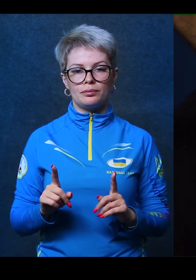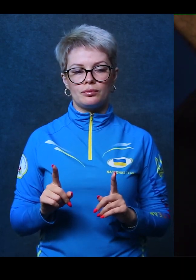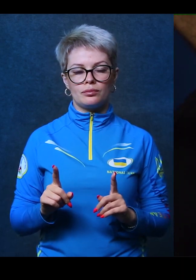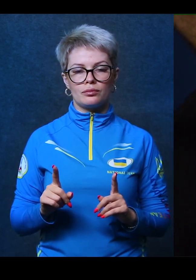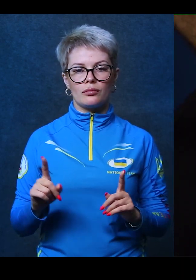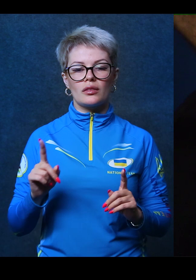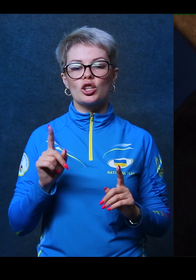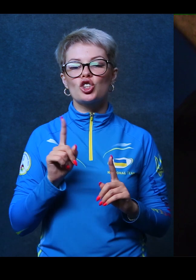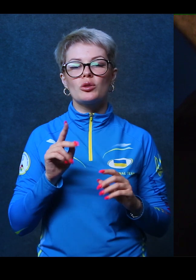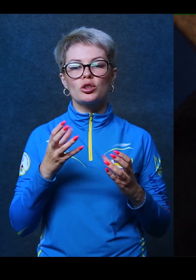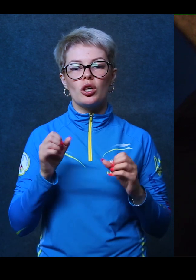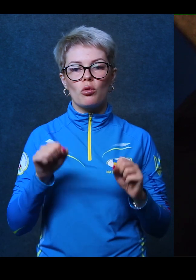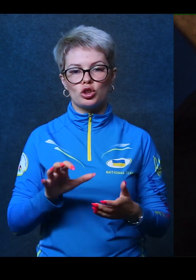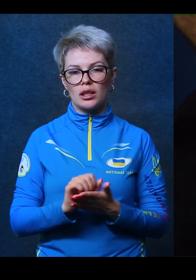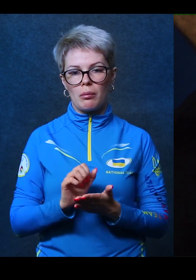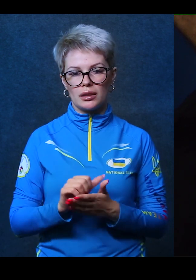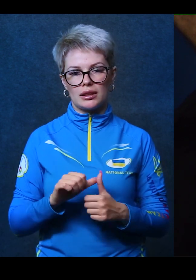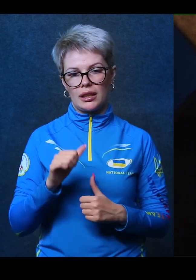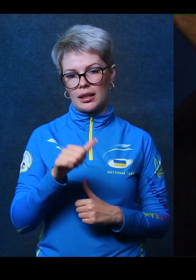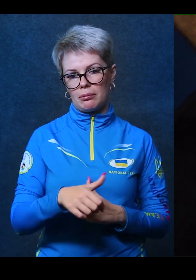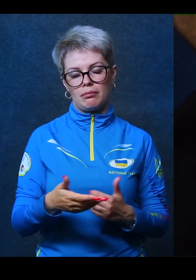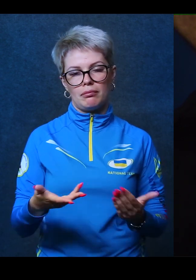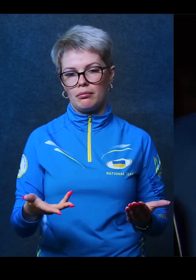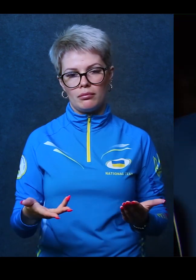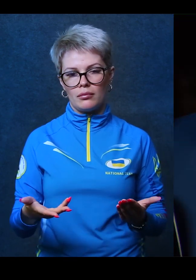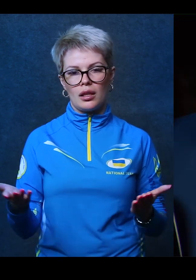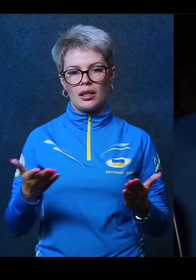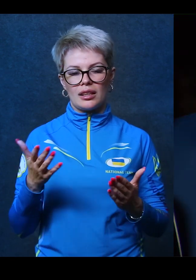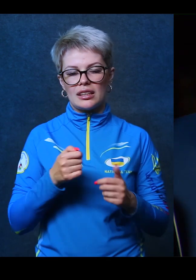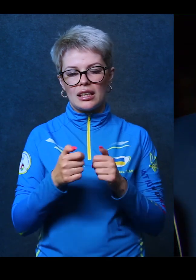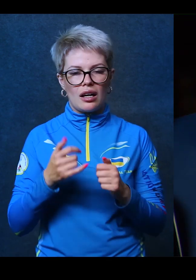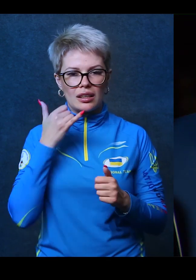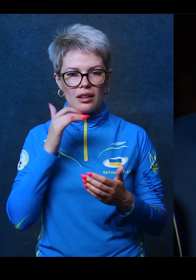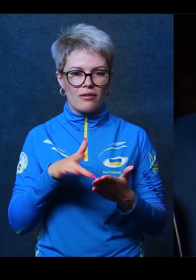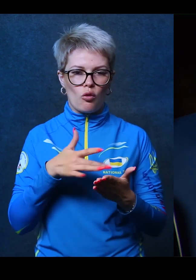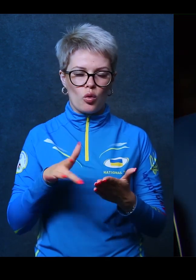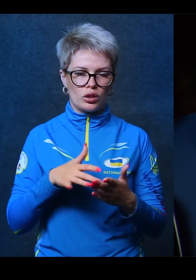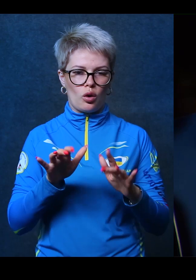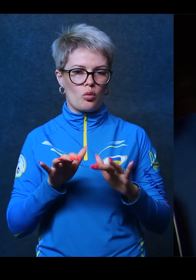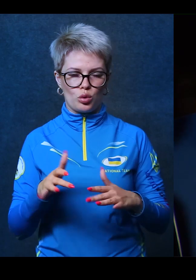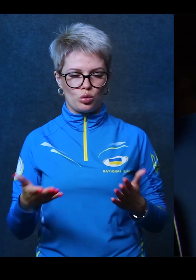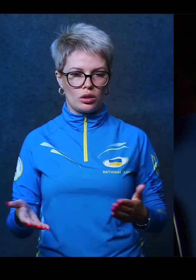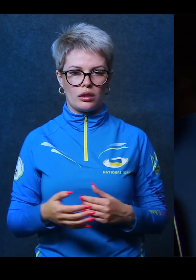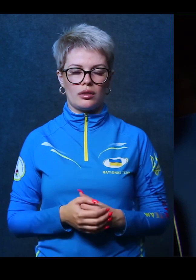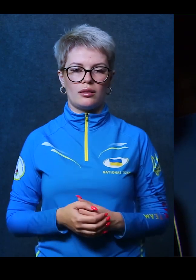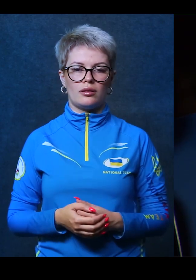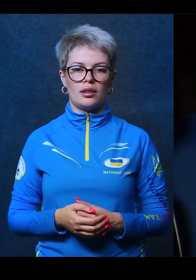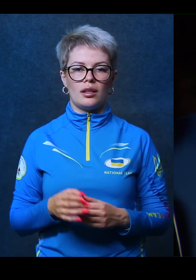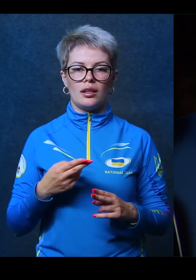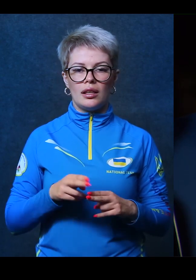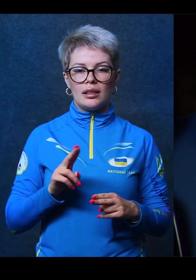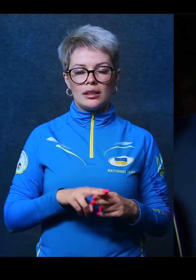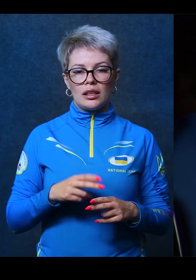що чим ще можна займатися, крім, ну, скажімо так, там, якісь гаджети, комп'ютери, планшети і так далі.